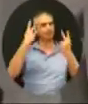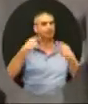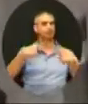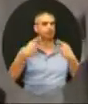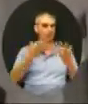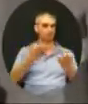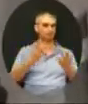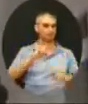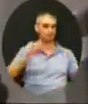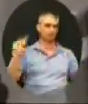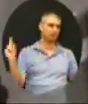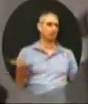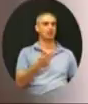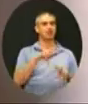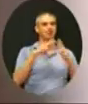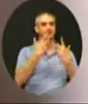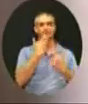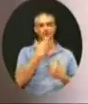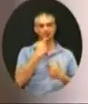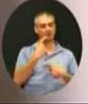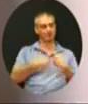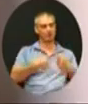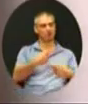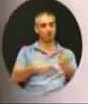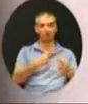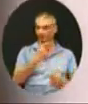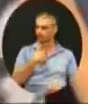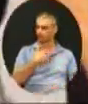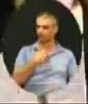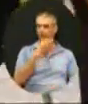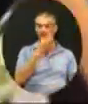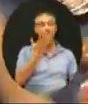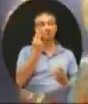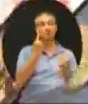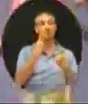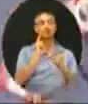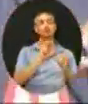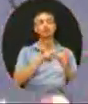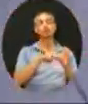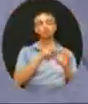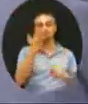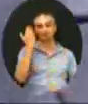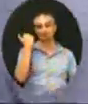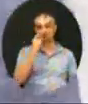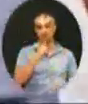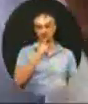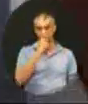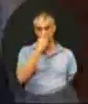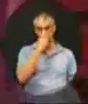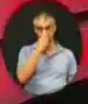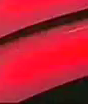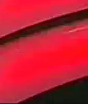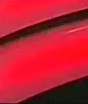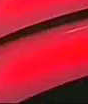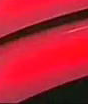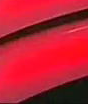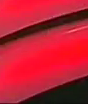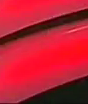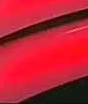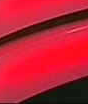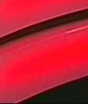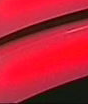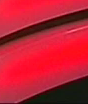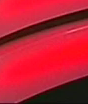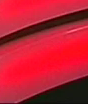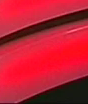הזה לכלל הציבור הישראלי ולדורות הבאים ויה הרבה יותר משתתפים ממה שקודם זה מאוד מענין פחות טירנים אבל